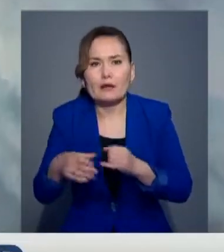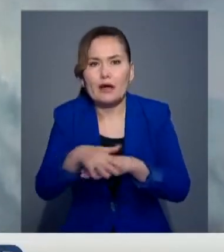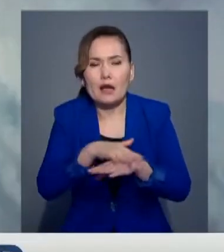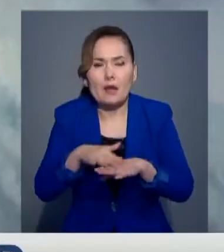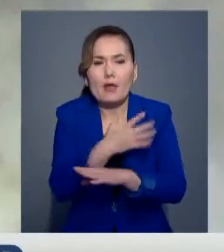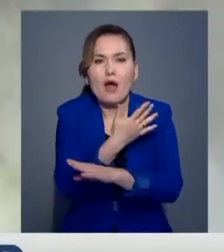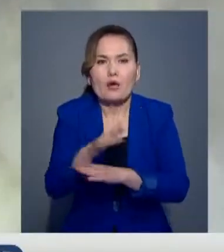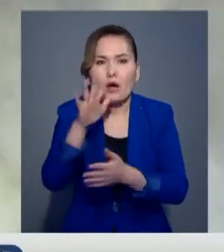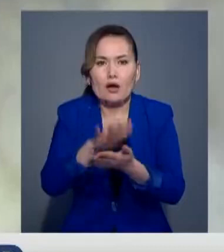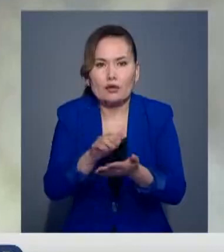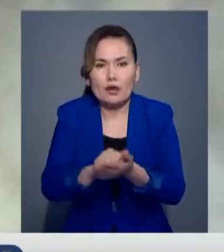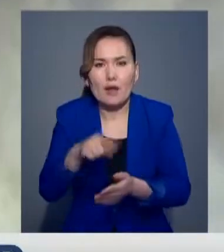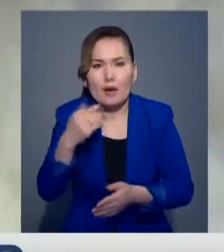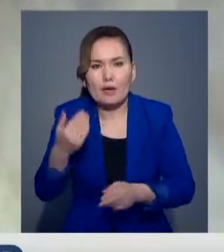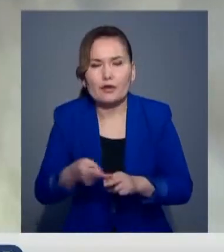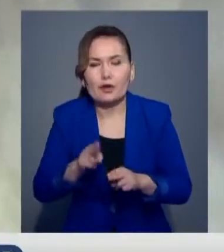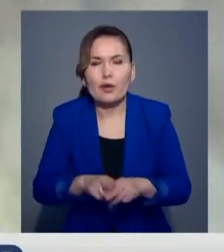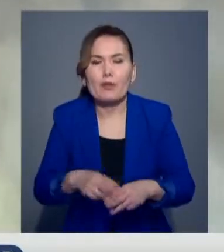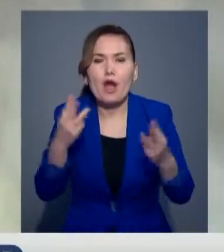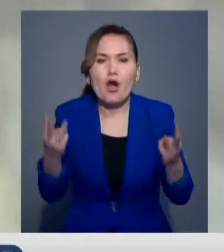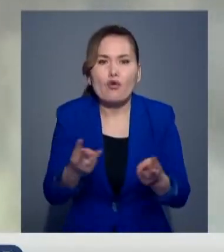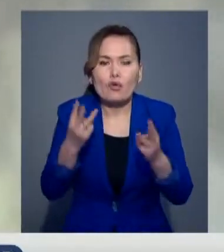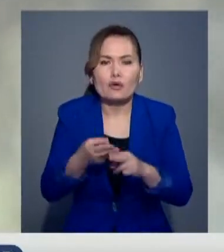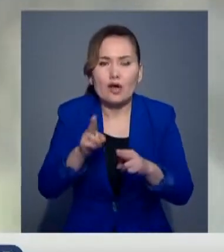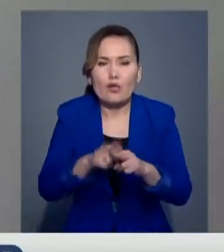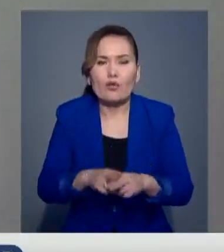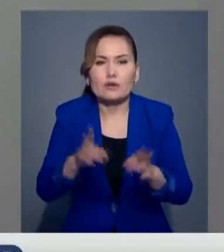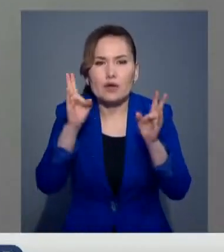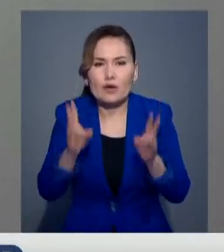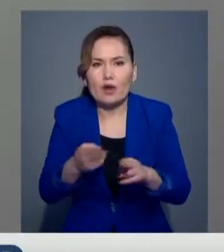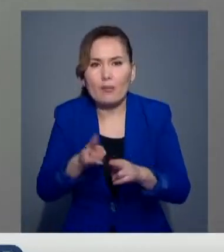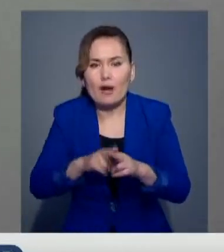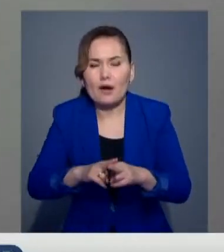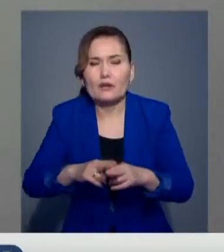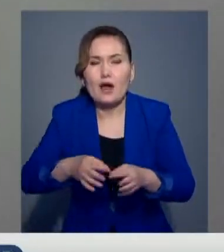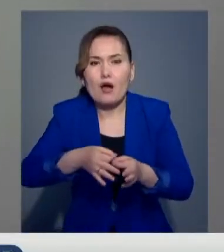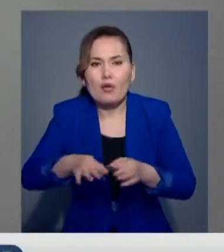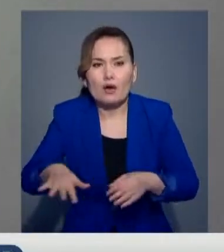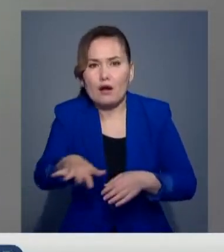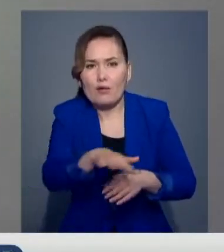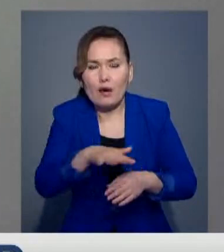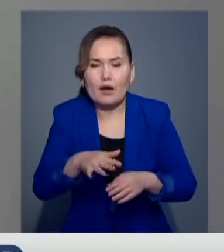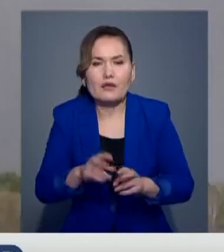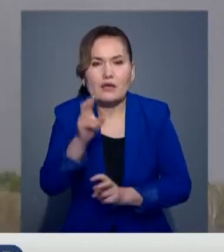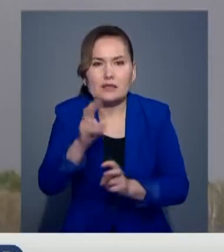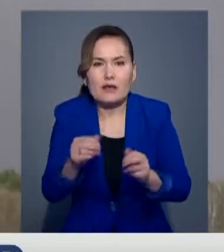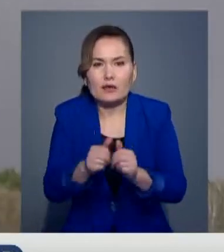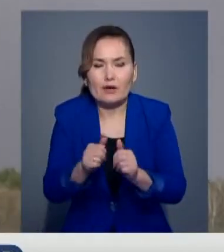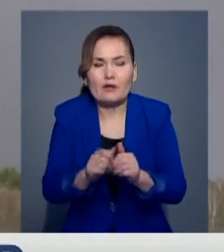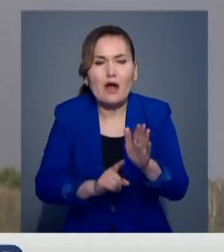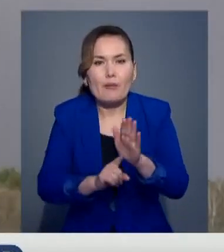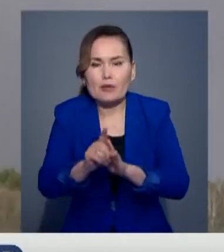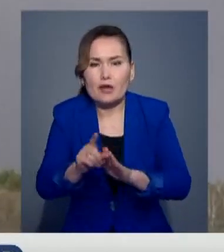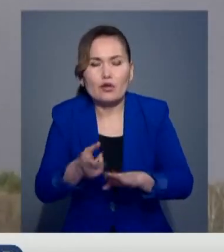алқап өртенгенін айтады. Өрт радиоактивті қалдықтар сақталатын патлесіне жеріне жақындап қалған. Мамандар осыған